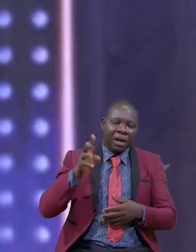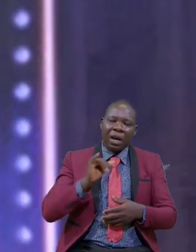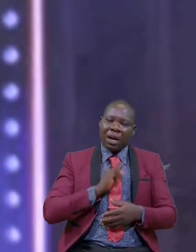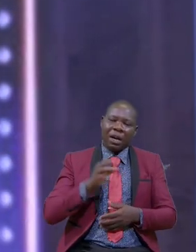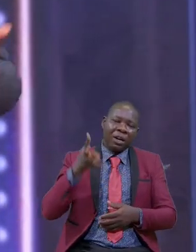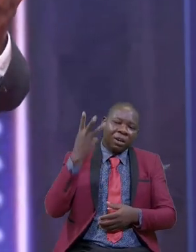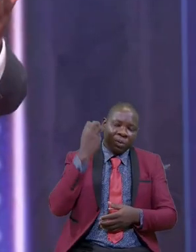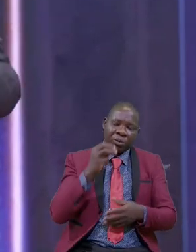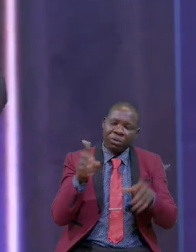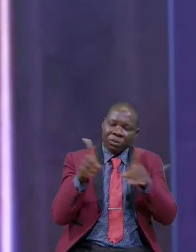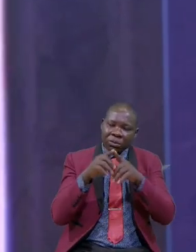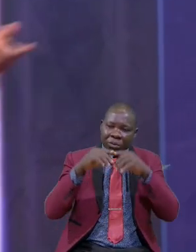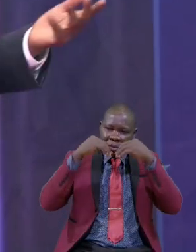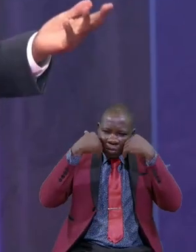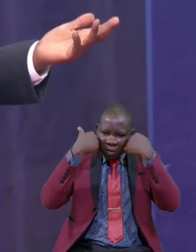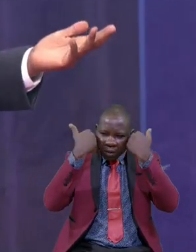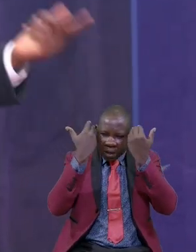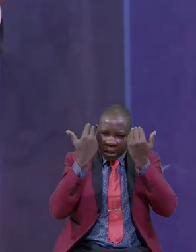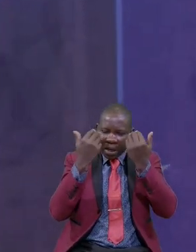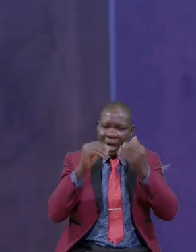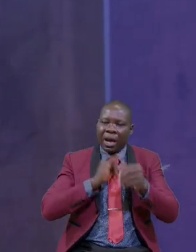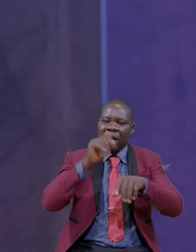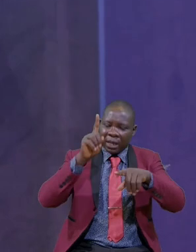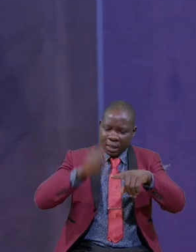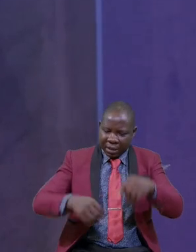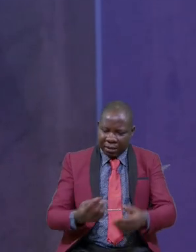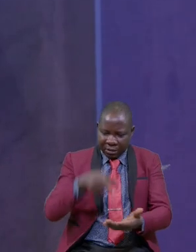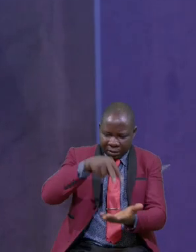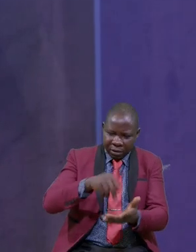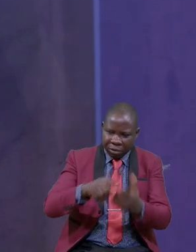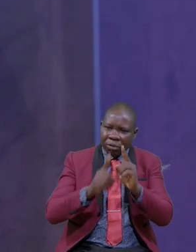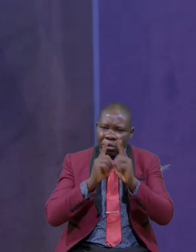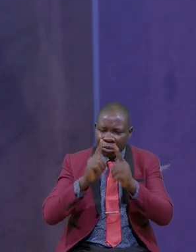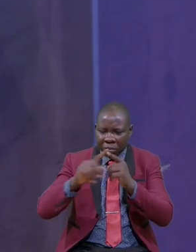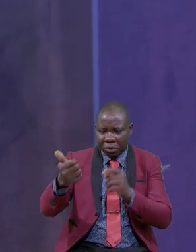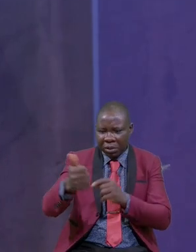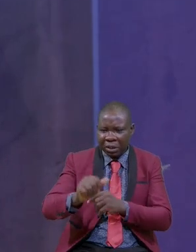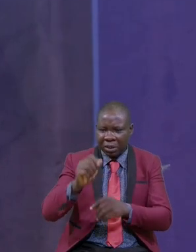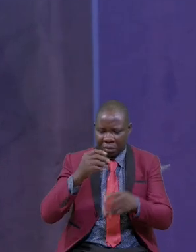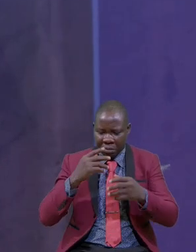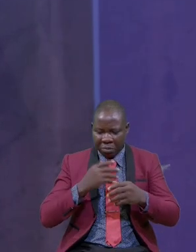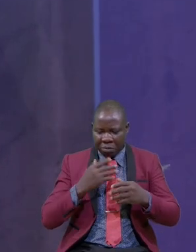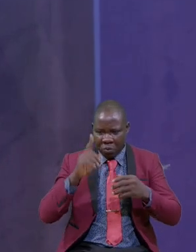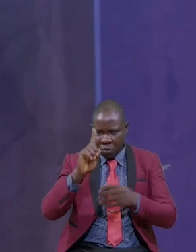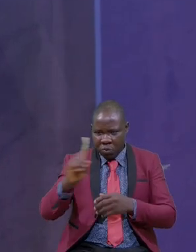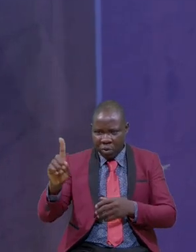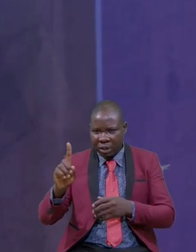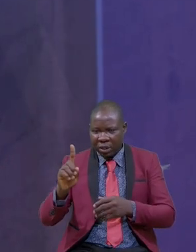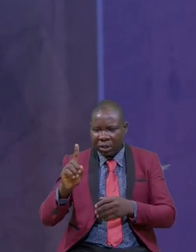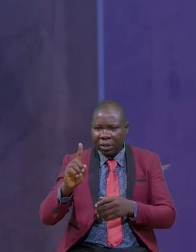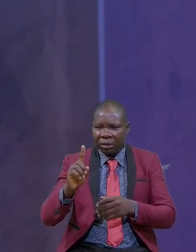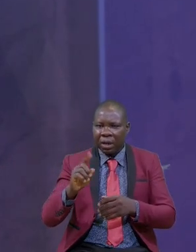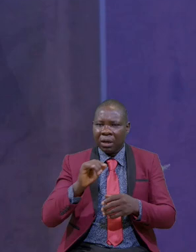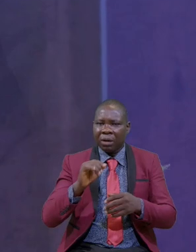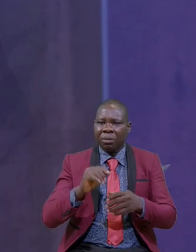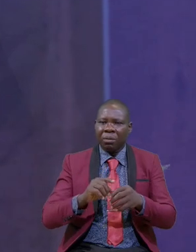me lever and talk et tenir to anyone, even à personne, to talk to one parler person, à une seule personne. I had the grace. J'avais la grâce. I had